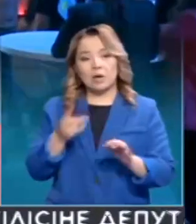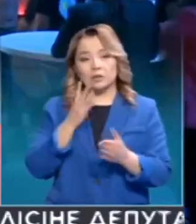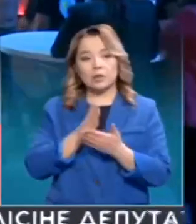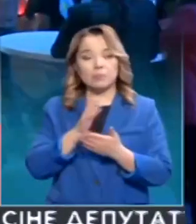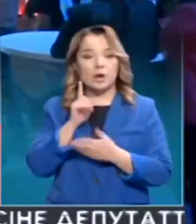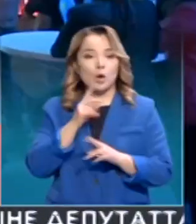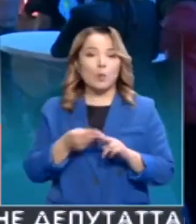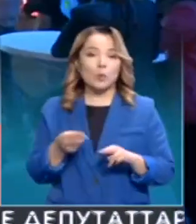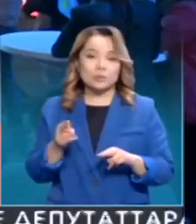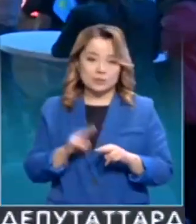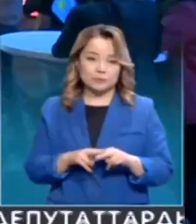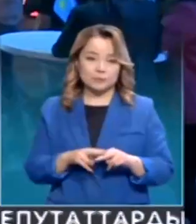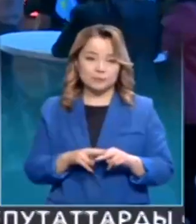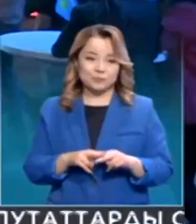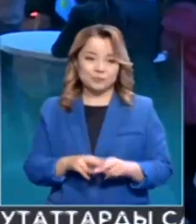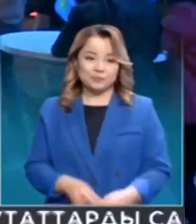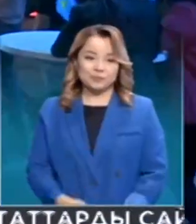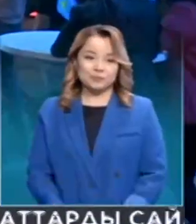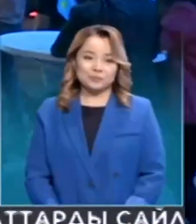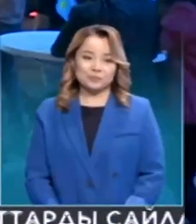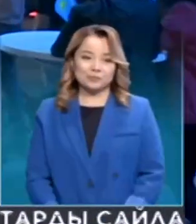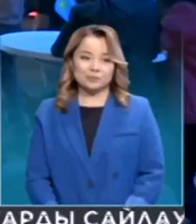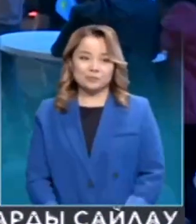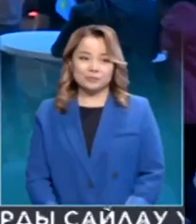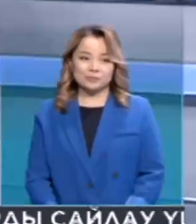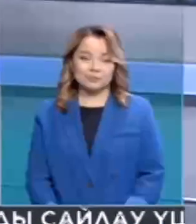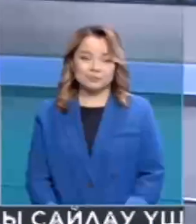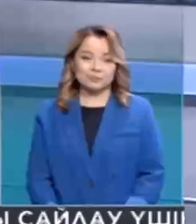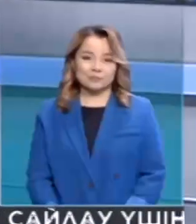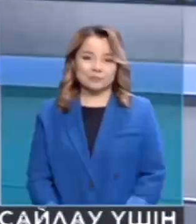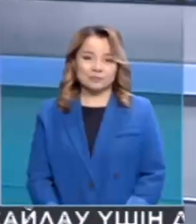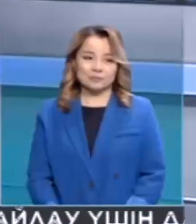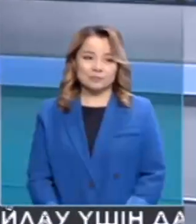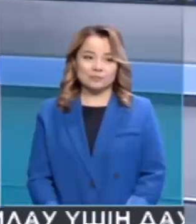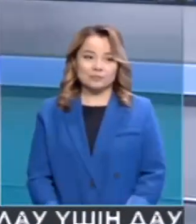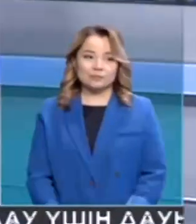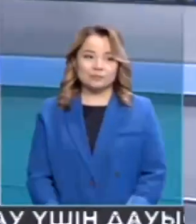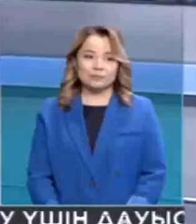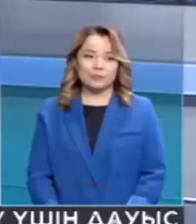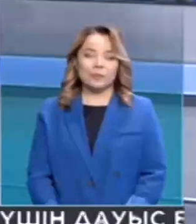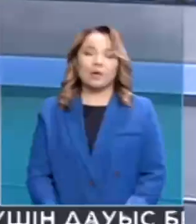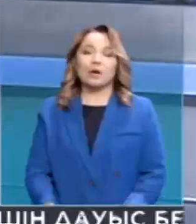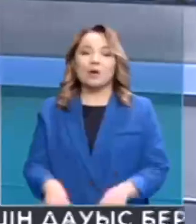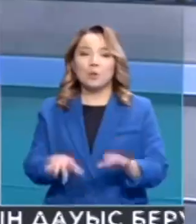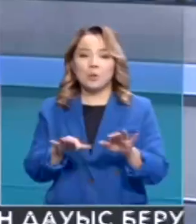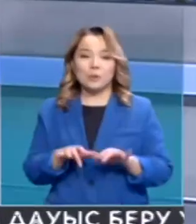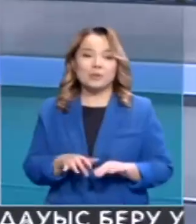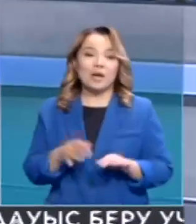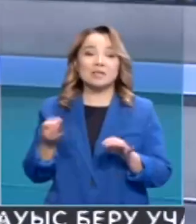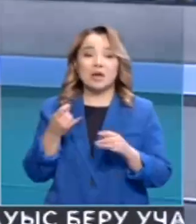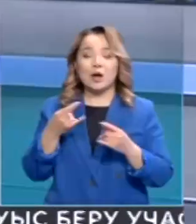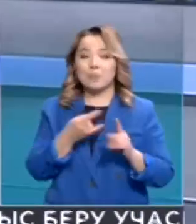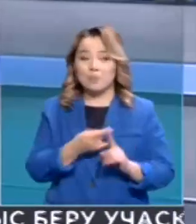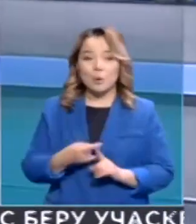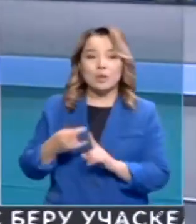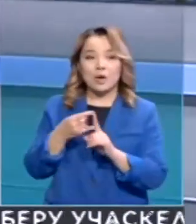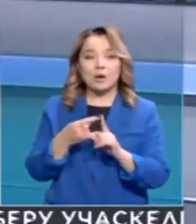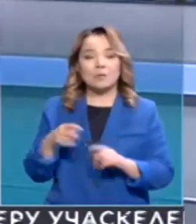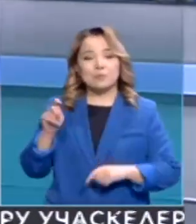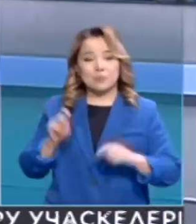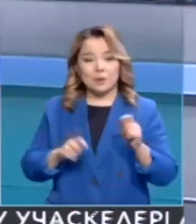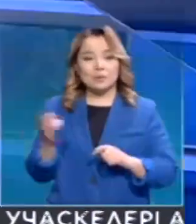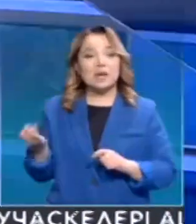Мендегі бар ақпарат осы. Армангүл. Рахмет, Ая. Я, онлайн марафон өте қызық өтіп жатыр. Келулеріңізге